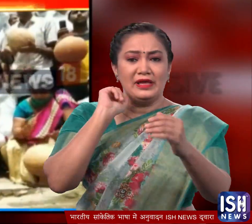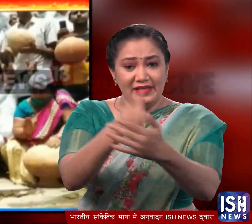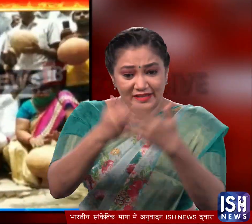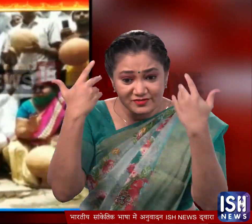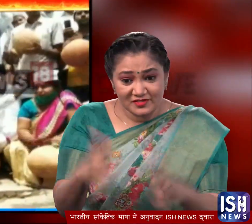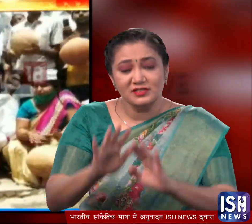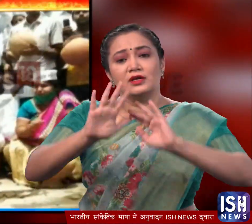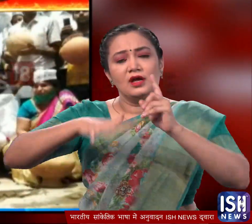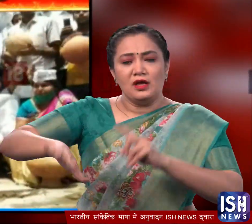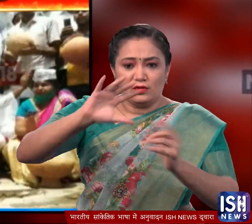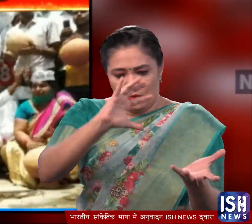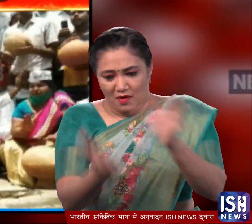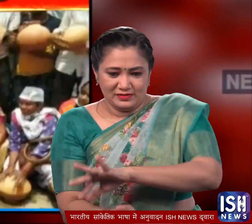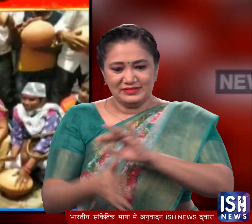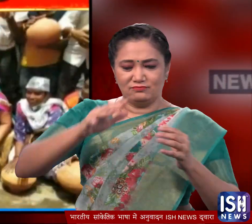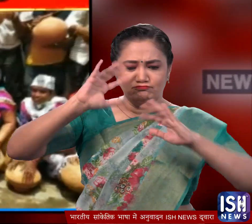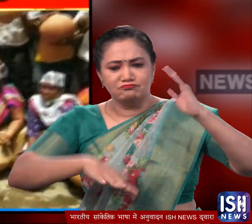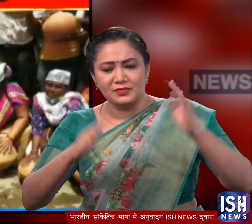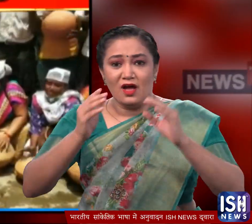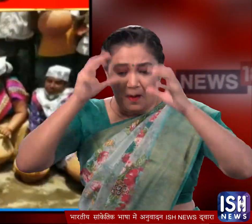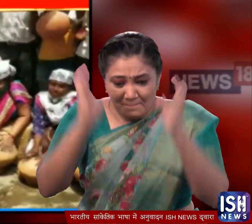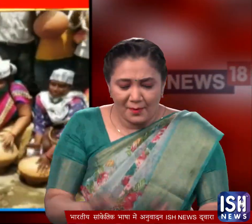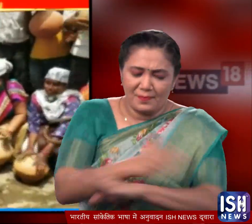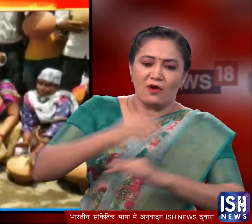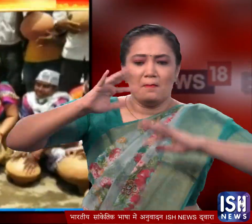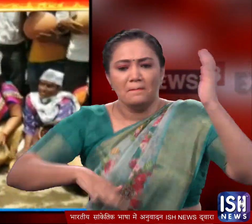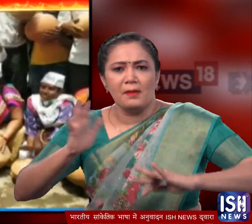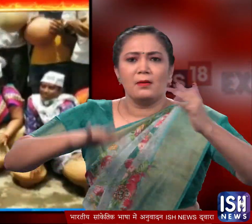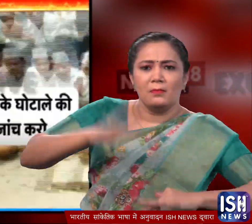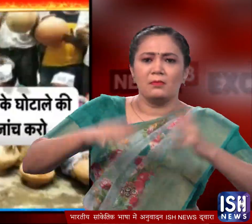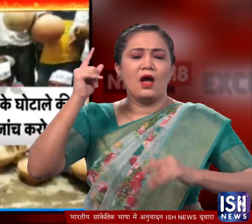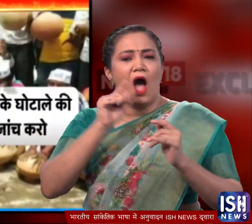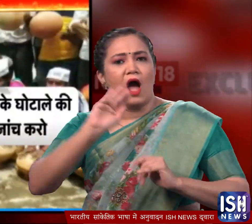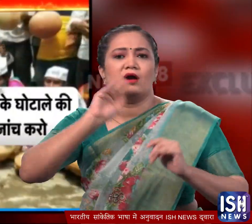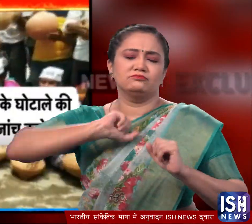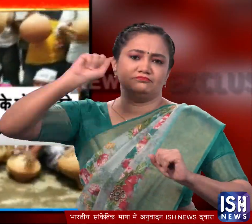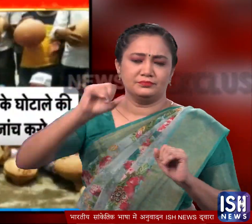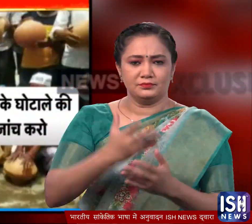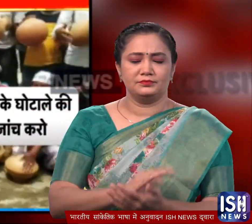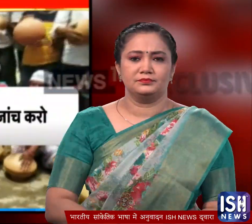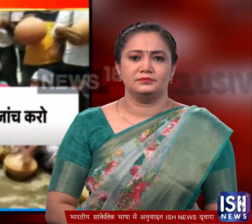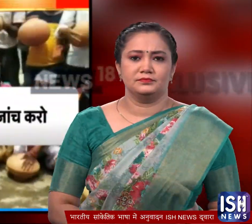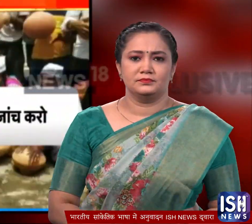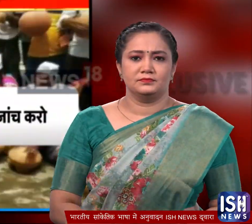मंजिल पर पहुंचने के बाद उन्हें उल्टा रखा और फोड़ने से पहले बजाते हुए नारे लगाने लगे।